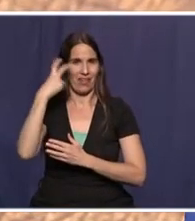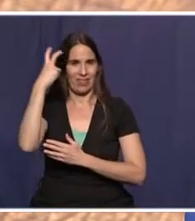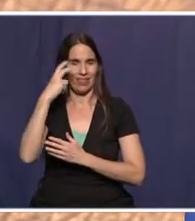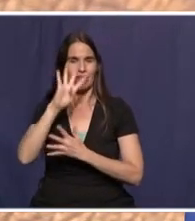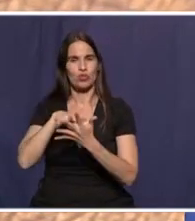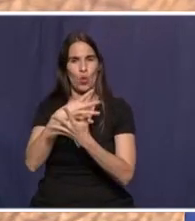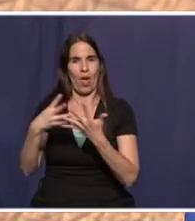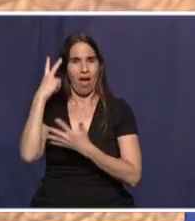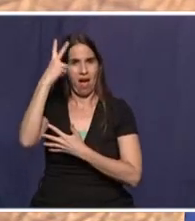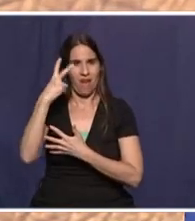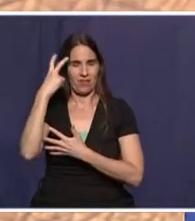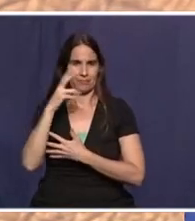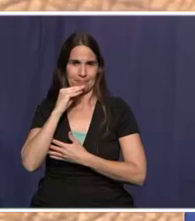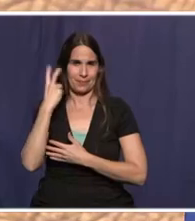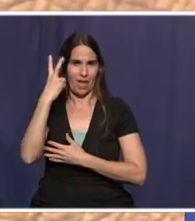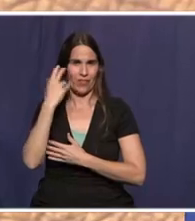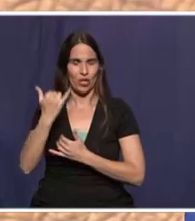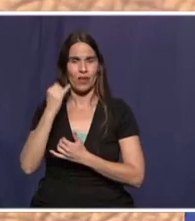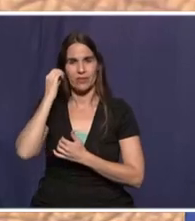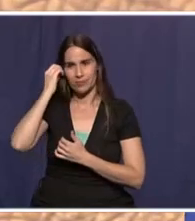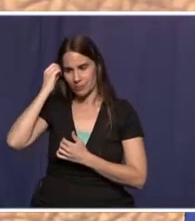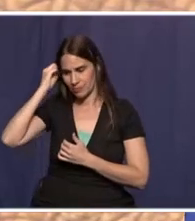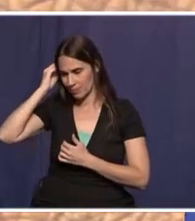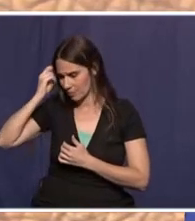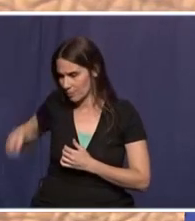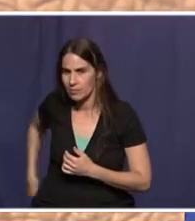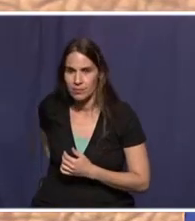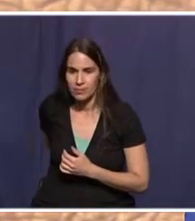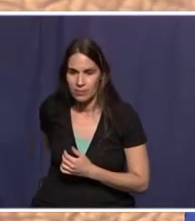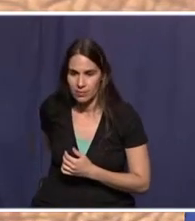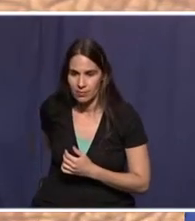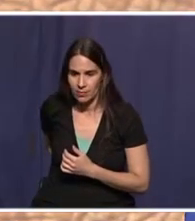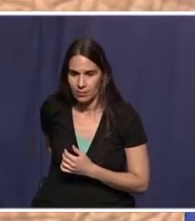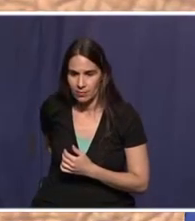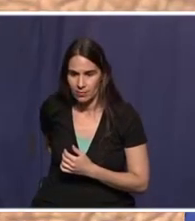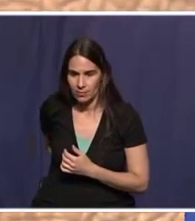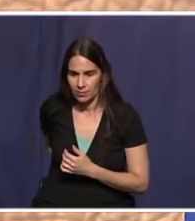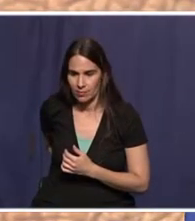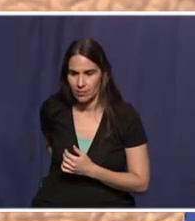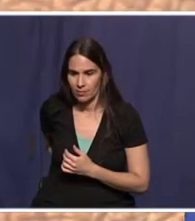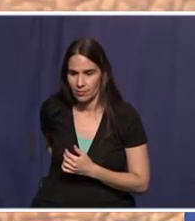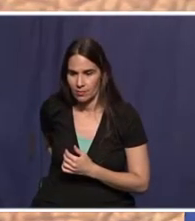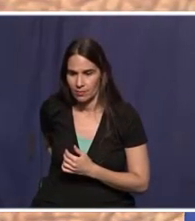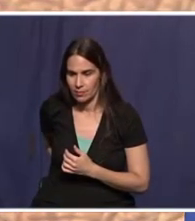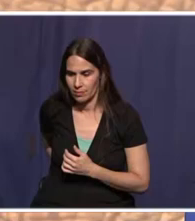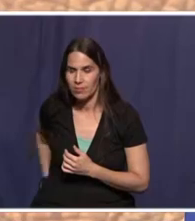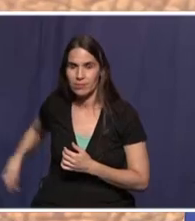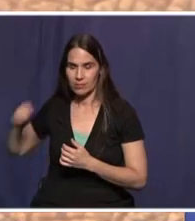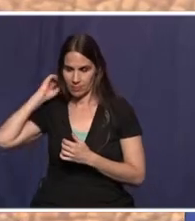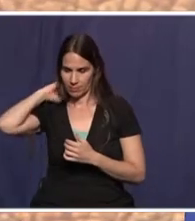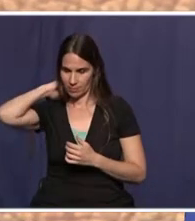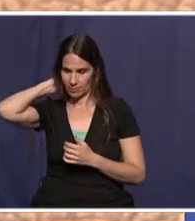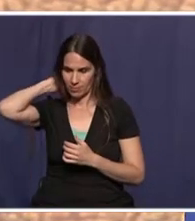القادة, وتبقى تلك العجوز تنتظر ولدها الشهيد, وتلك الفتاة تنتظر زوجها الحبيب,